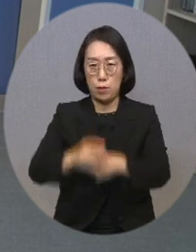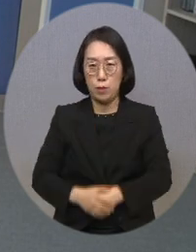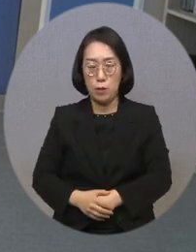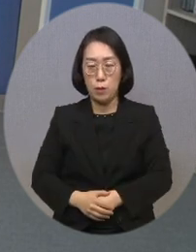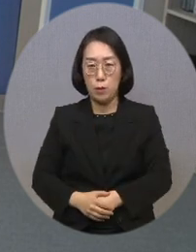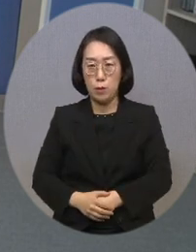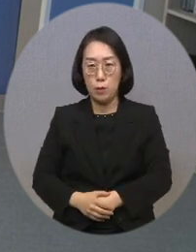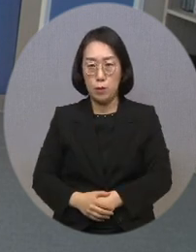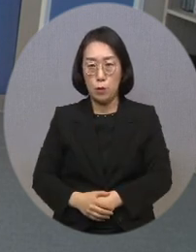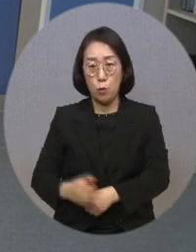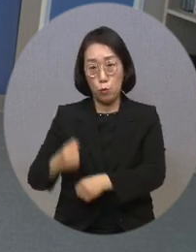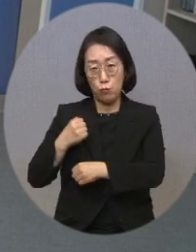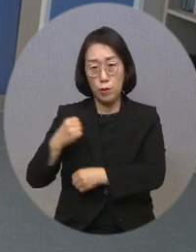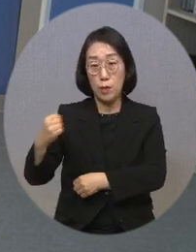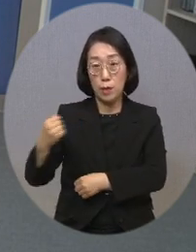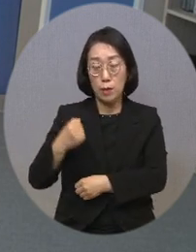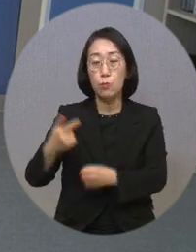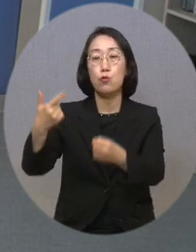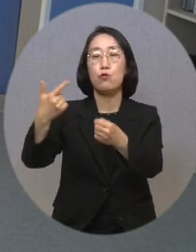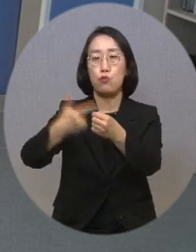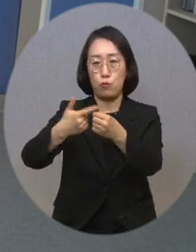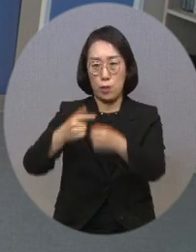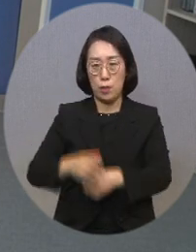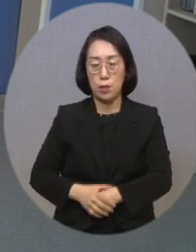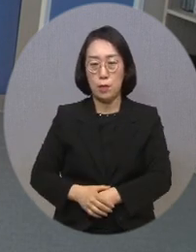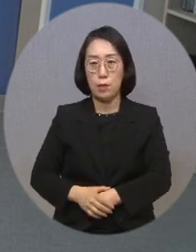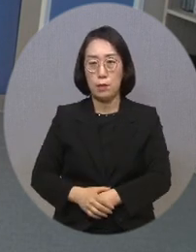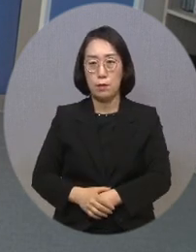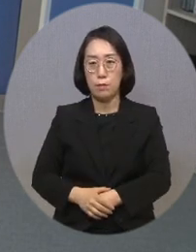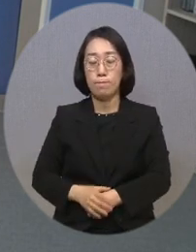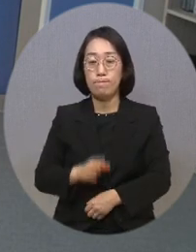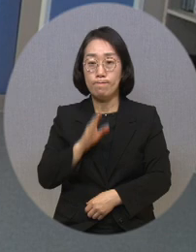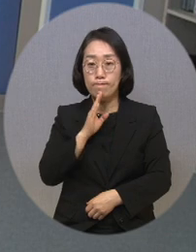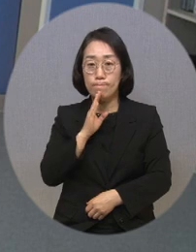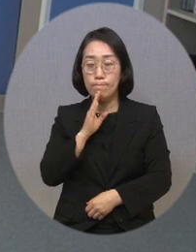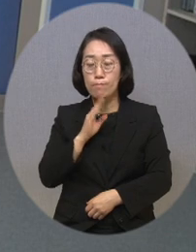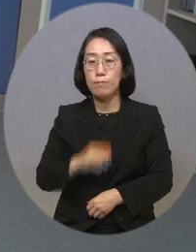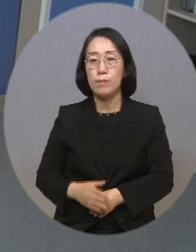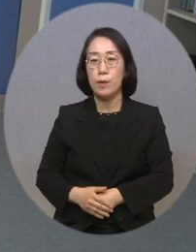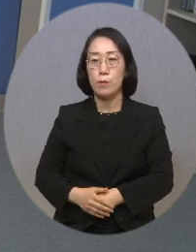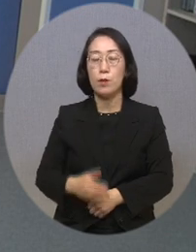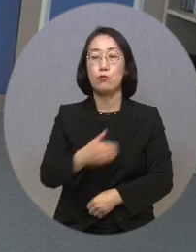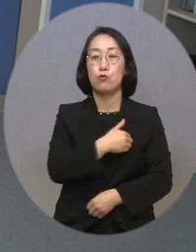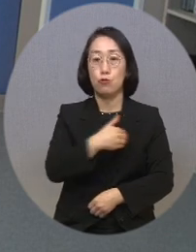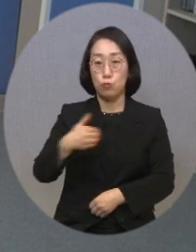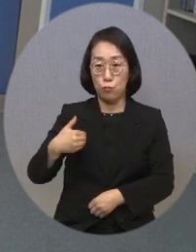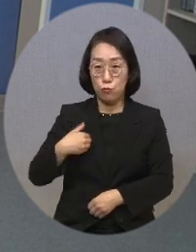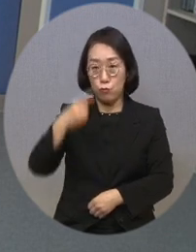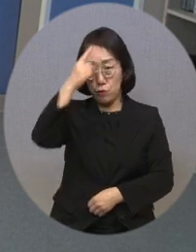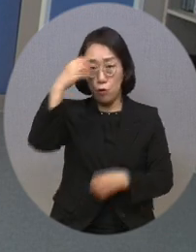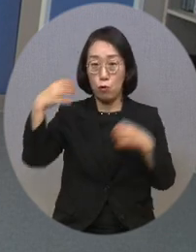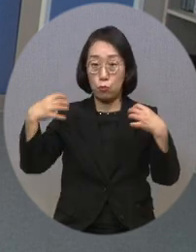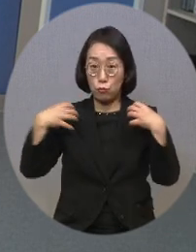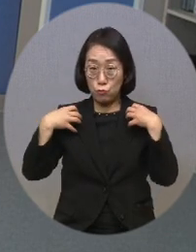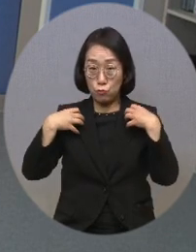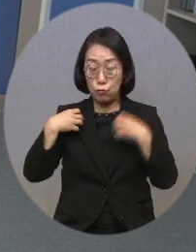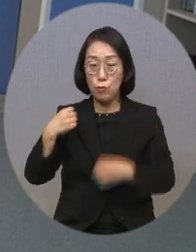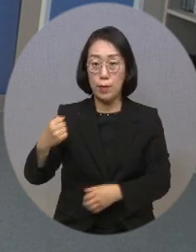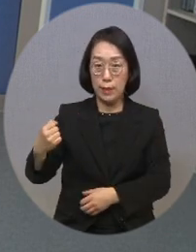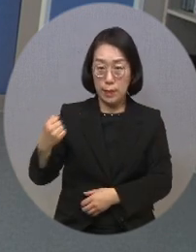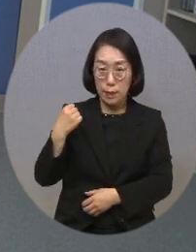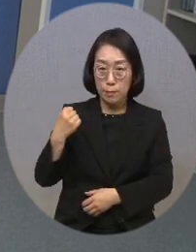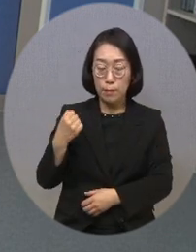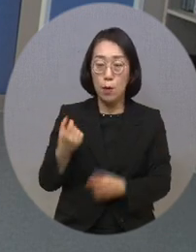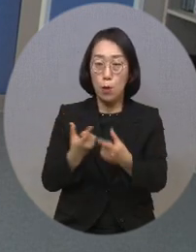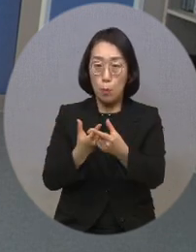지금 랭크되어 있는 네. 누가 보더라도 선진국 대열에 이제 진입을 했기 때문에 충분히 국가에서도 그런